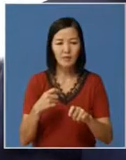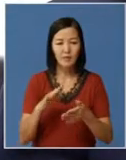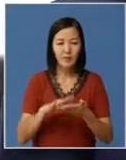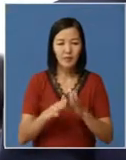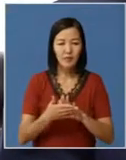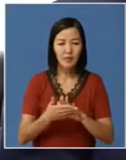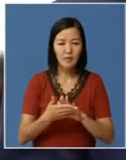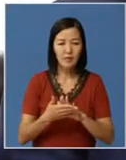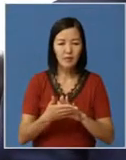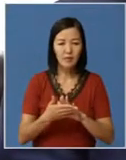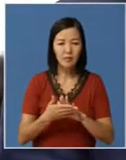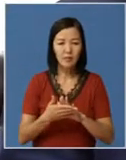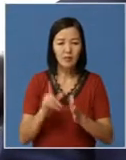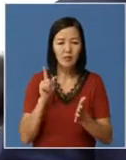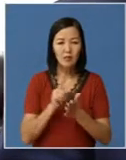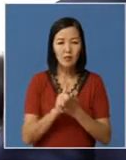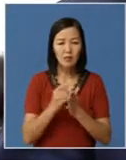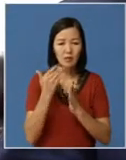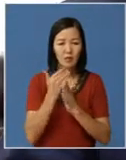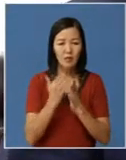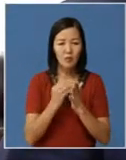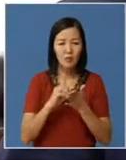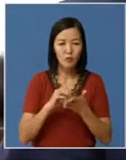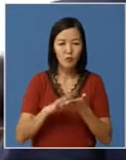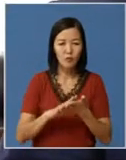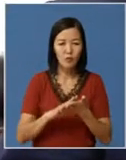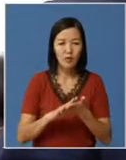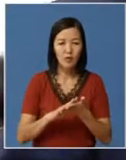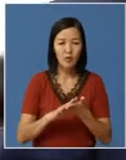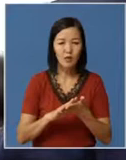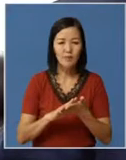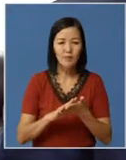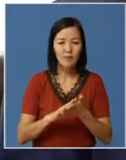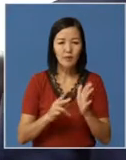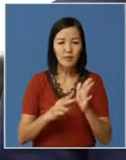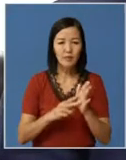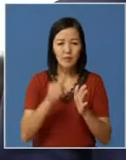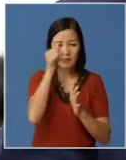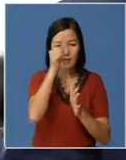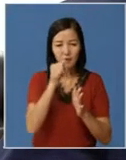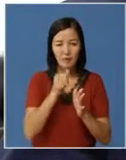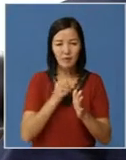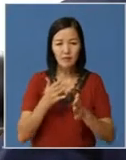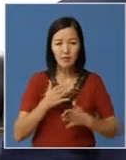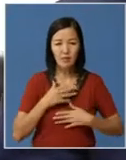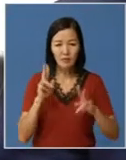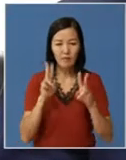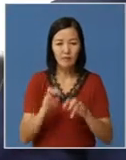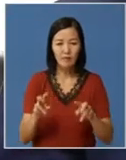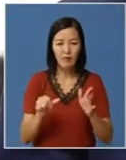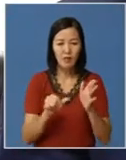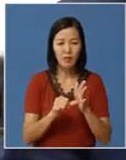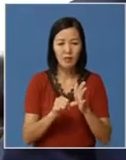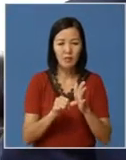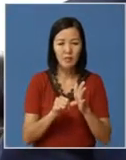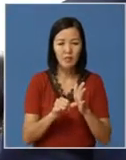согласно квалификации, должны взяться на учет. Но в течение за 7 месяцев с нашей стороны проверено 6